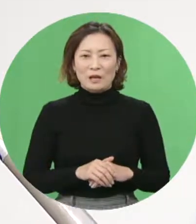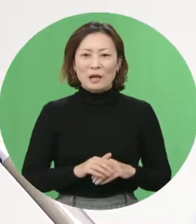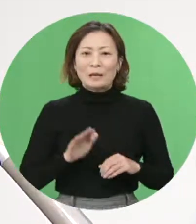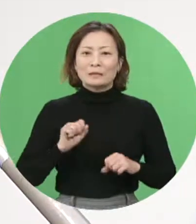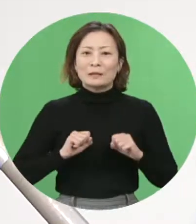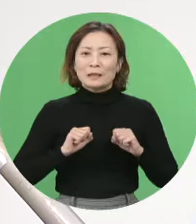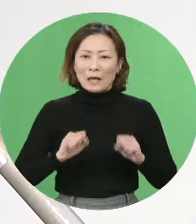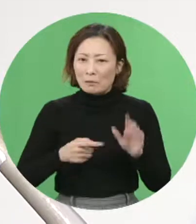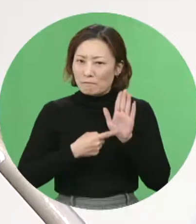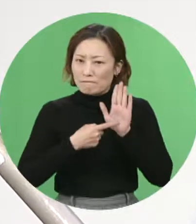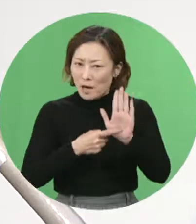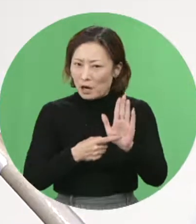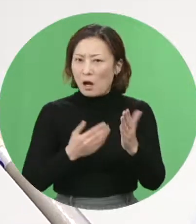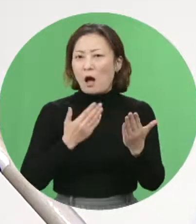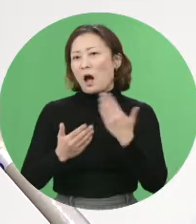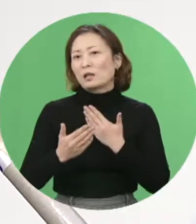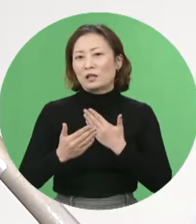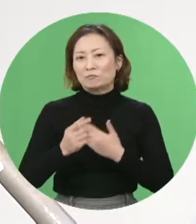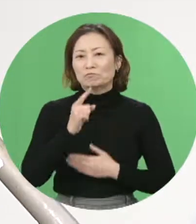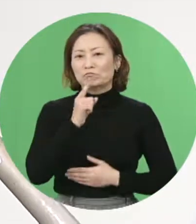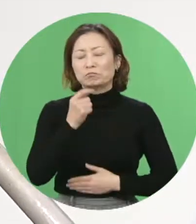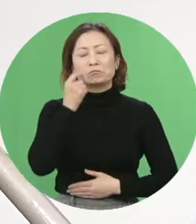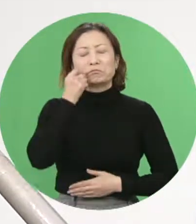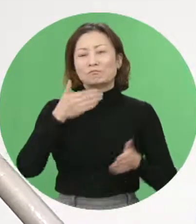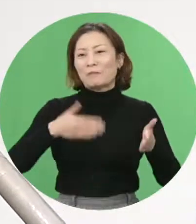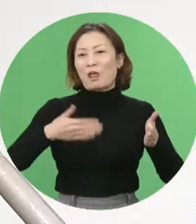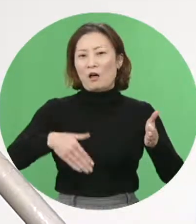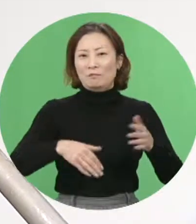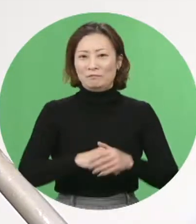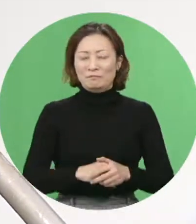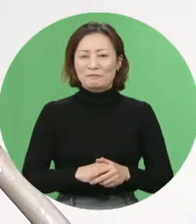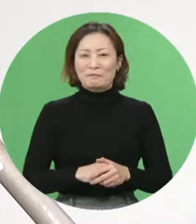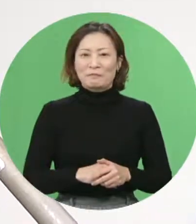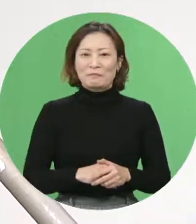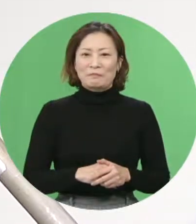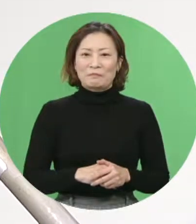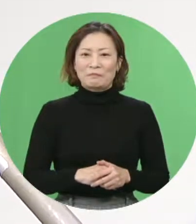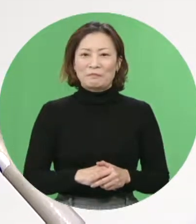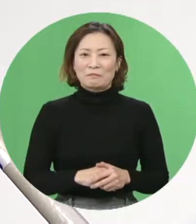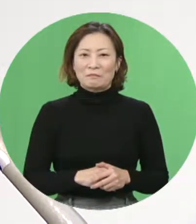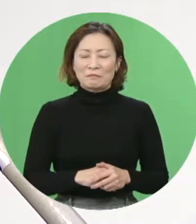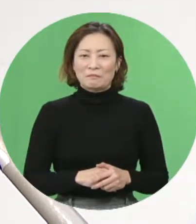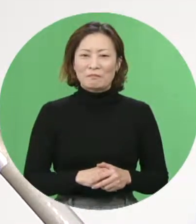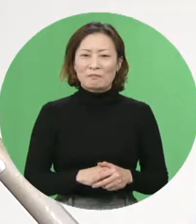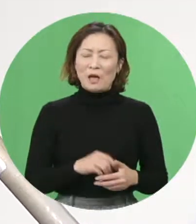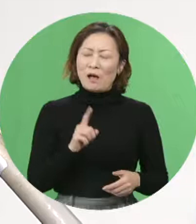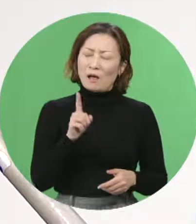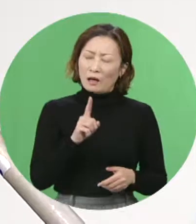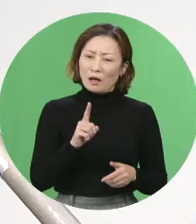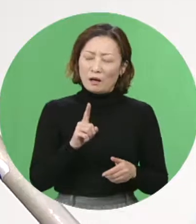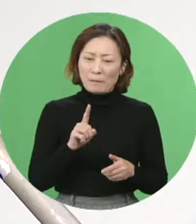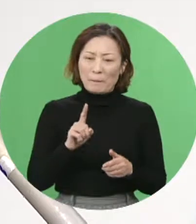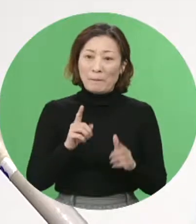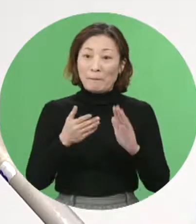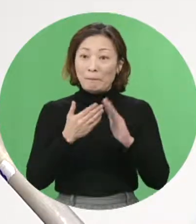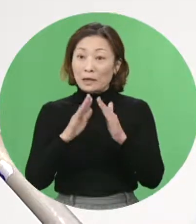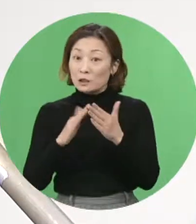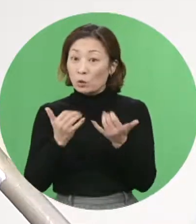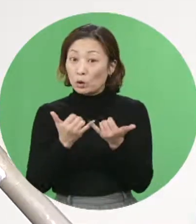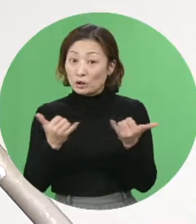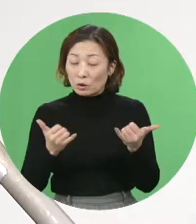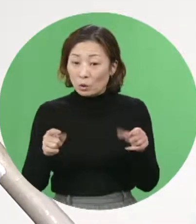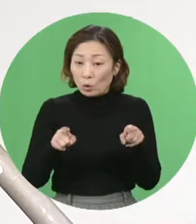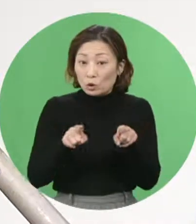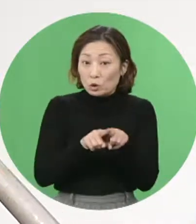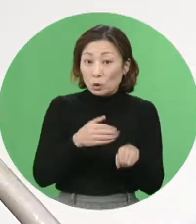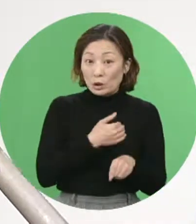ますっていうのはまだちょっと言えないんですけど、でも何らかの形でこう、ま、町の人と一緒